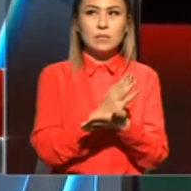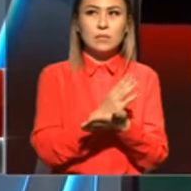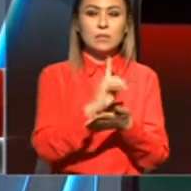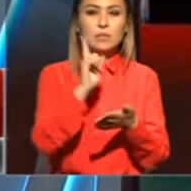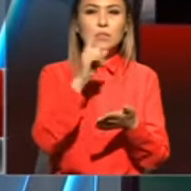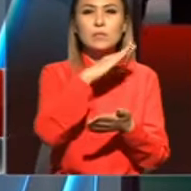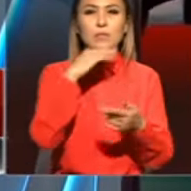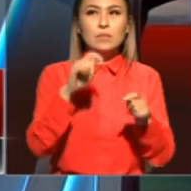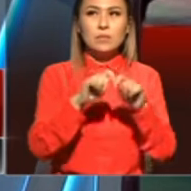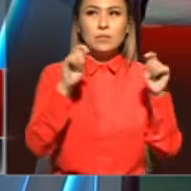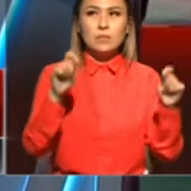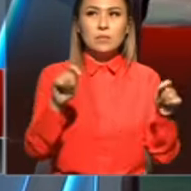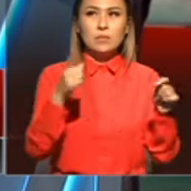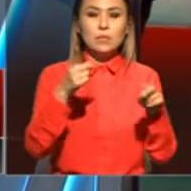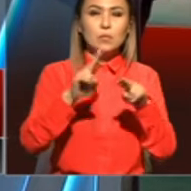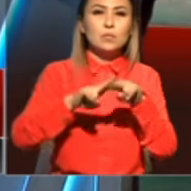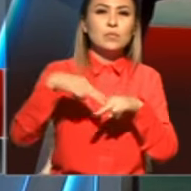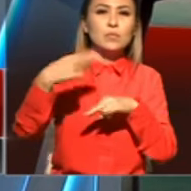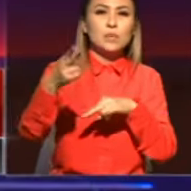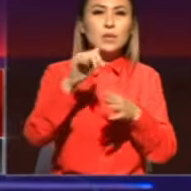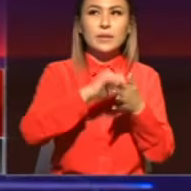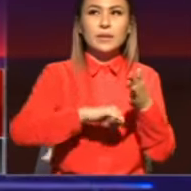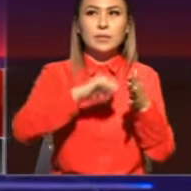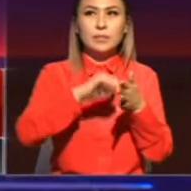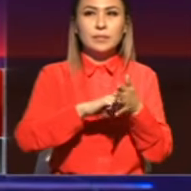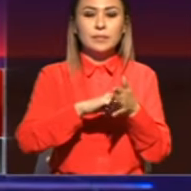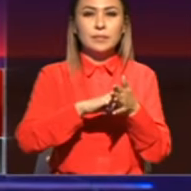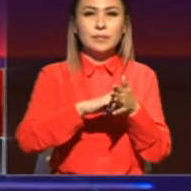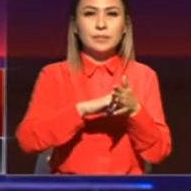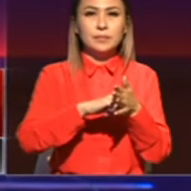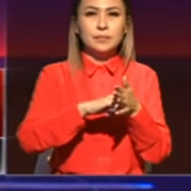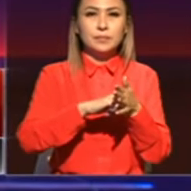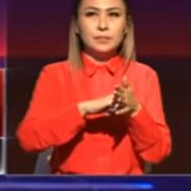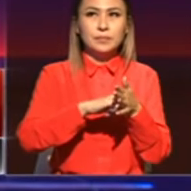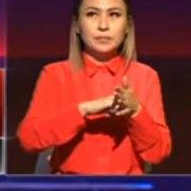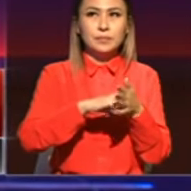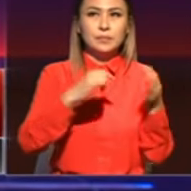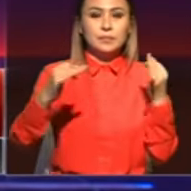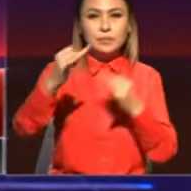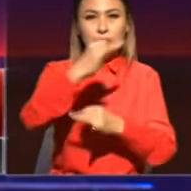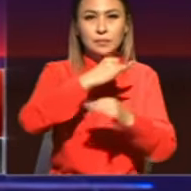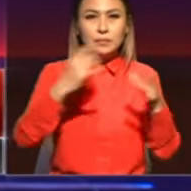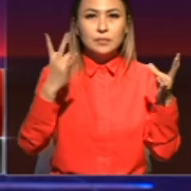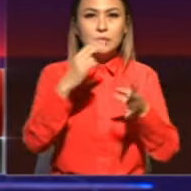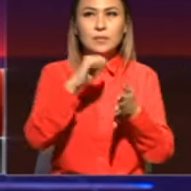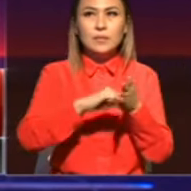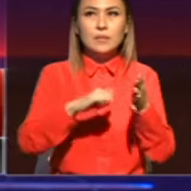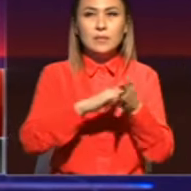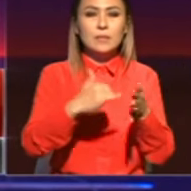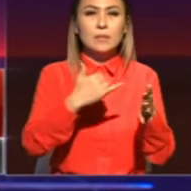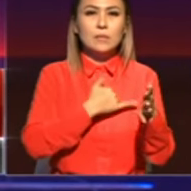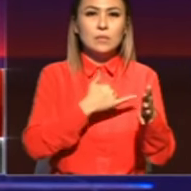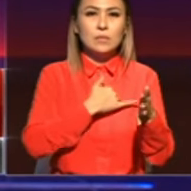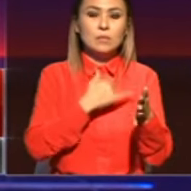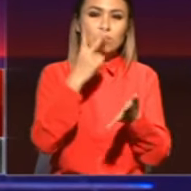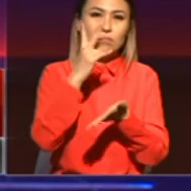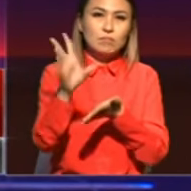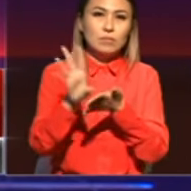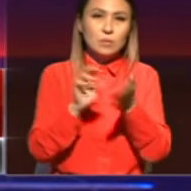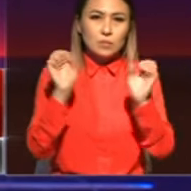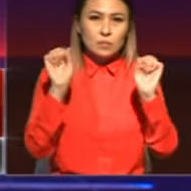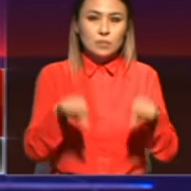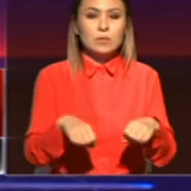ашпаймыз? Ол неге олар қайтарады? Себебі соны терең талқылау керек. Себебі ол бізге мүмкін үлгі болар. Бұл